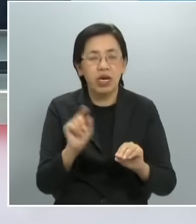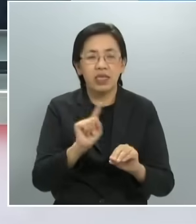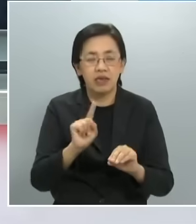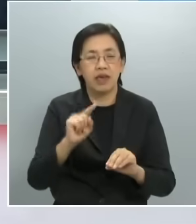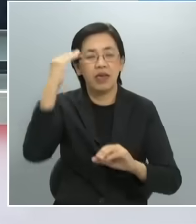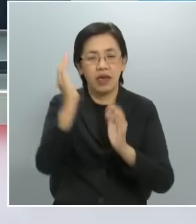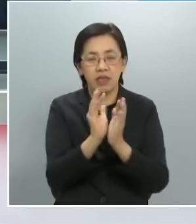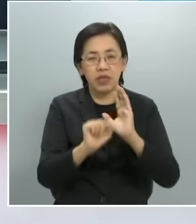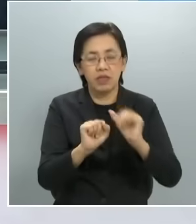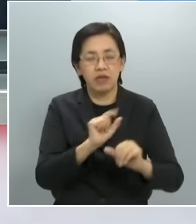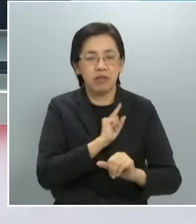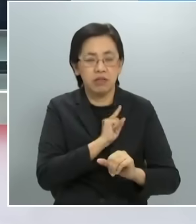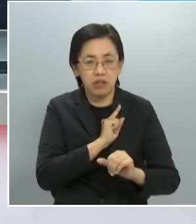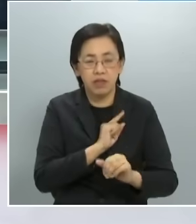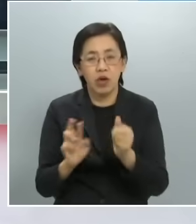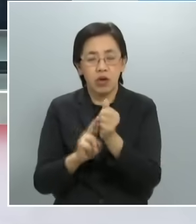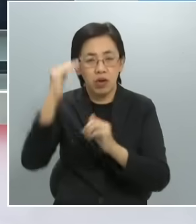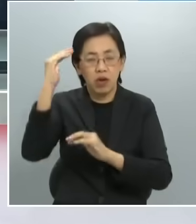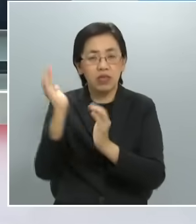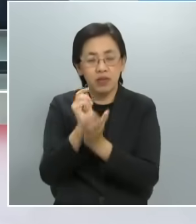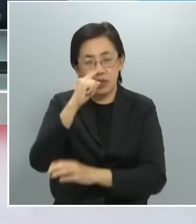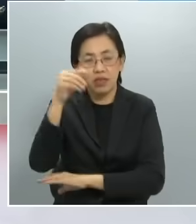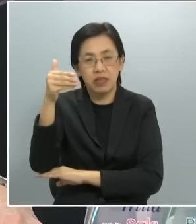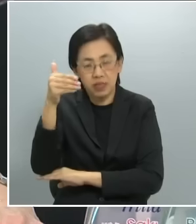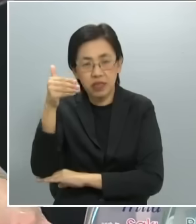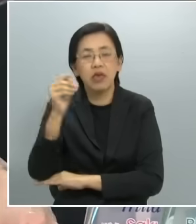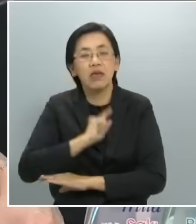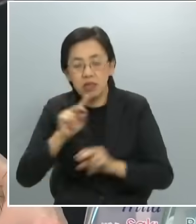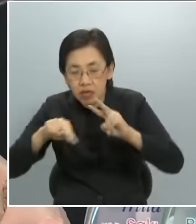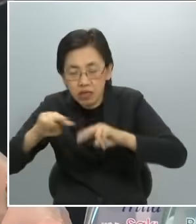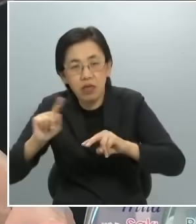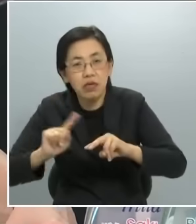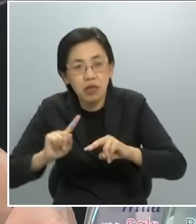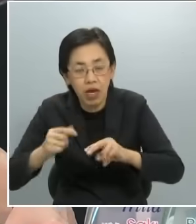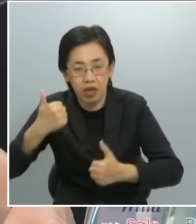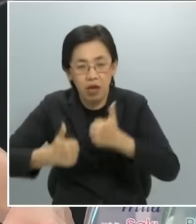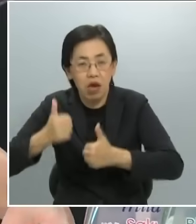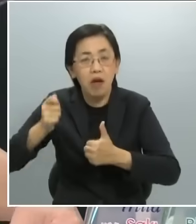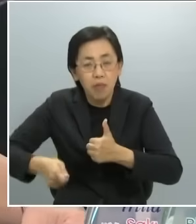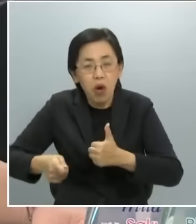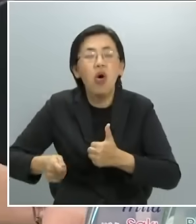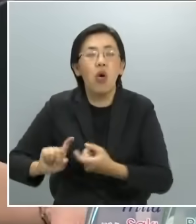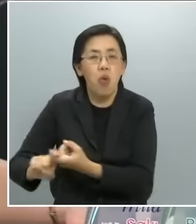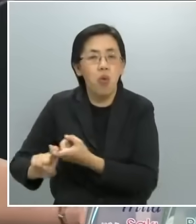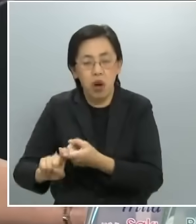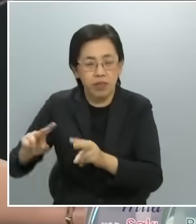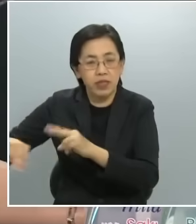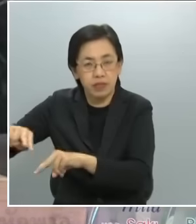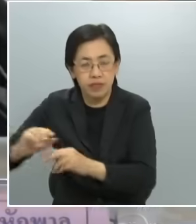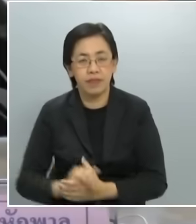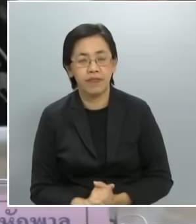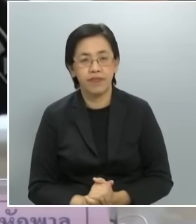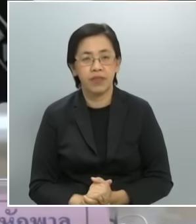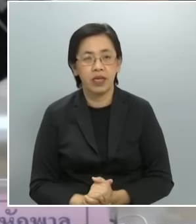ปราบค่ะทางพี่โจ๊กพลตำรวจเอกสุรเชษฐ์หักพาลนะคะก็จะไปดูเรื่องของคดีฮั้วประมูลแทนคดีการเสียชีวิตของ